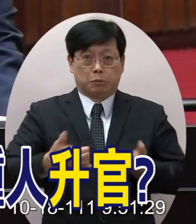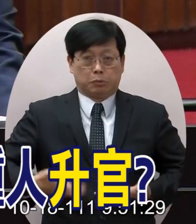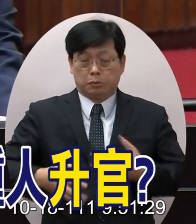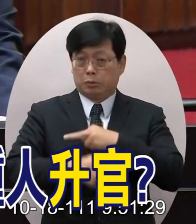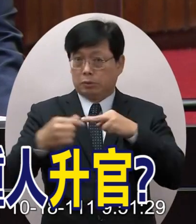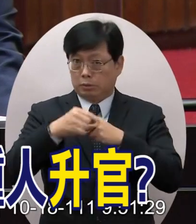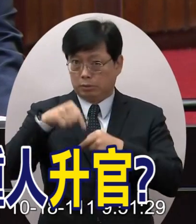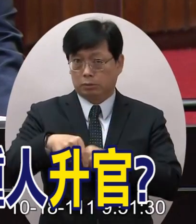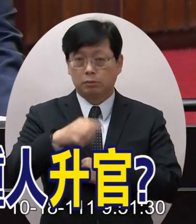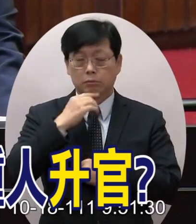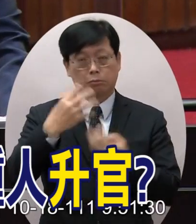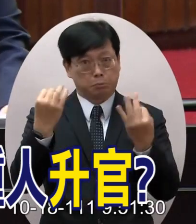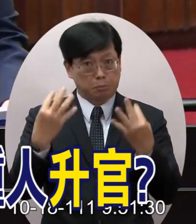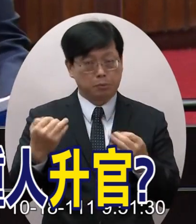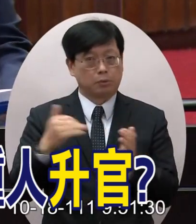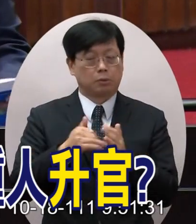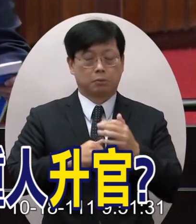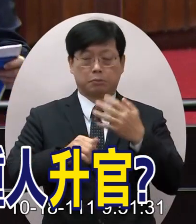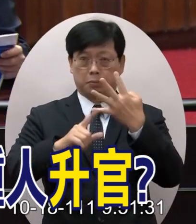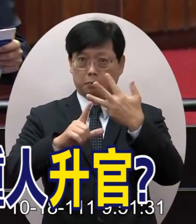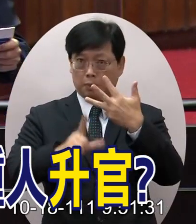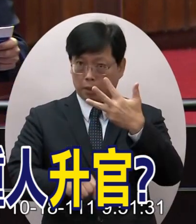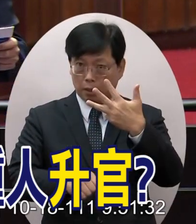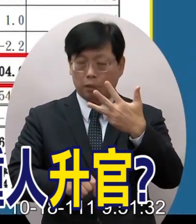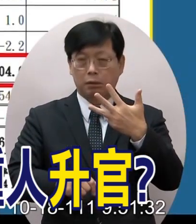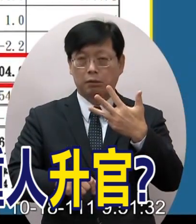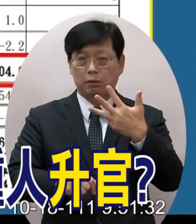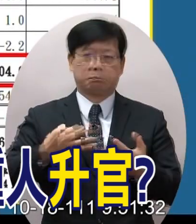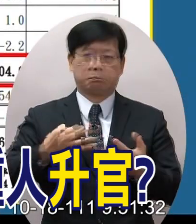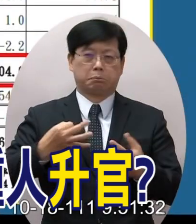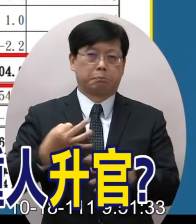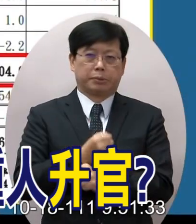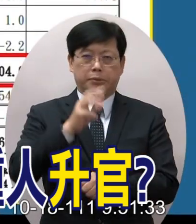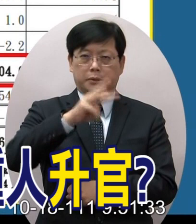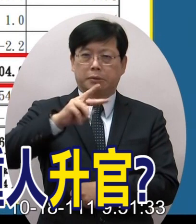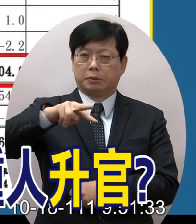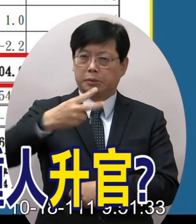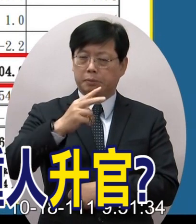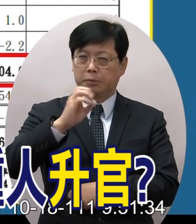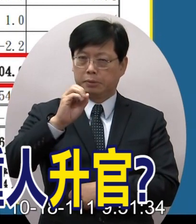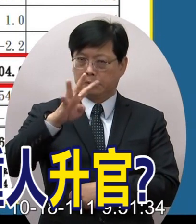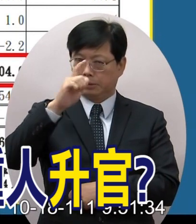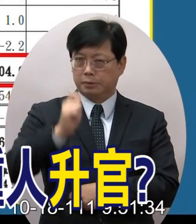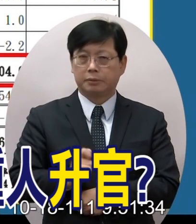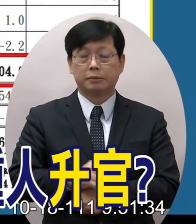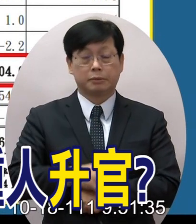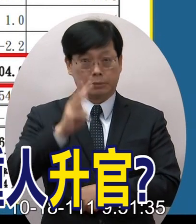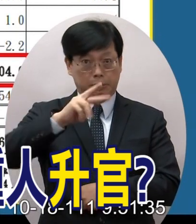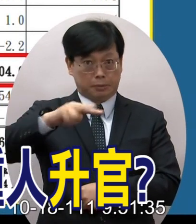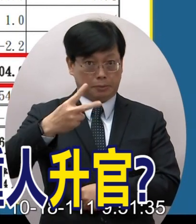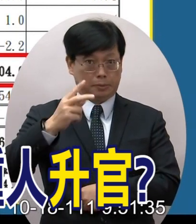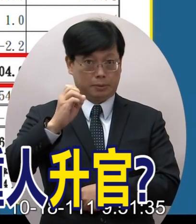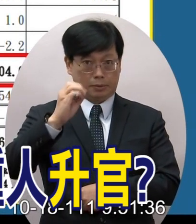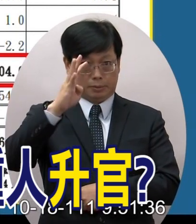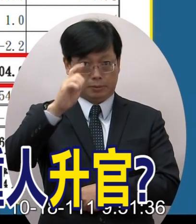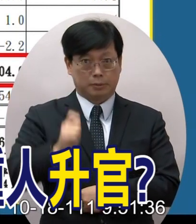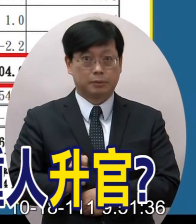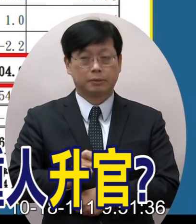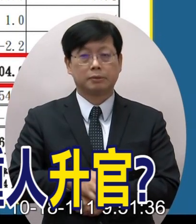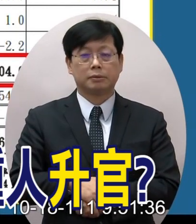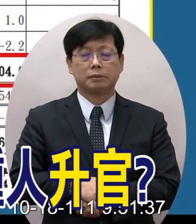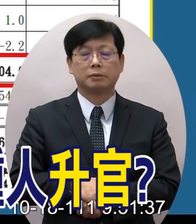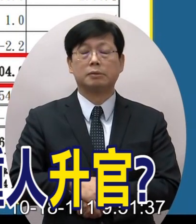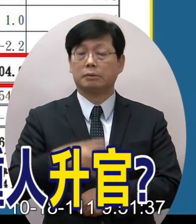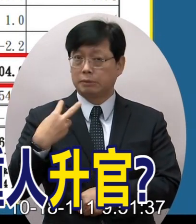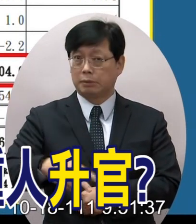劳退基金呢，我们看数据到八月的时候呢，已经赔了3204亿啊，3204亿。